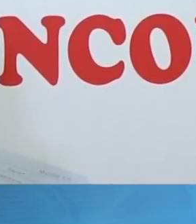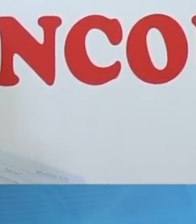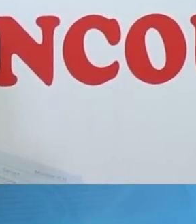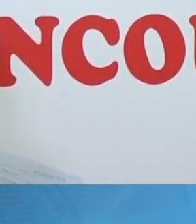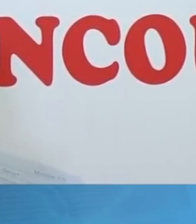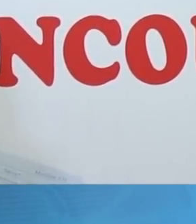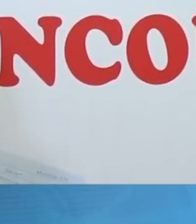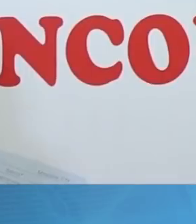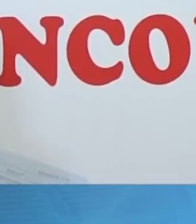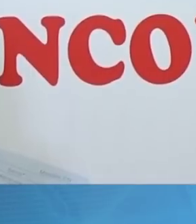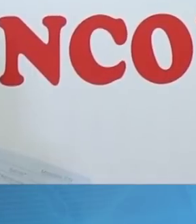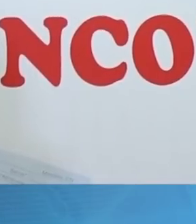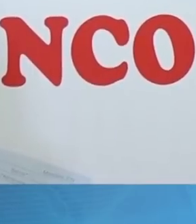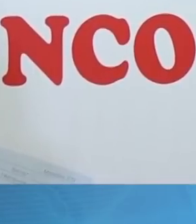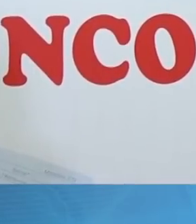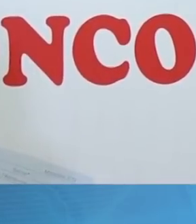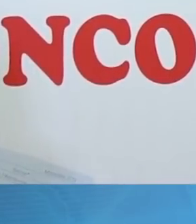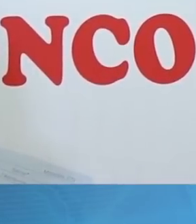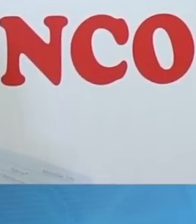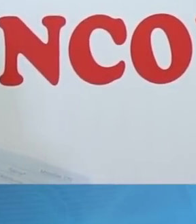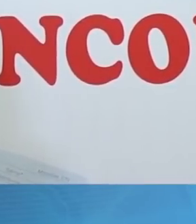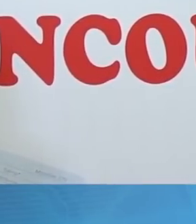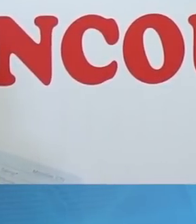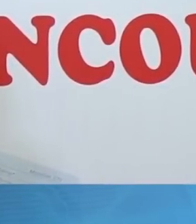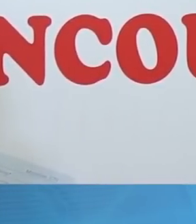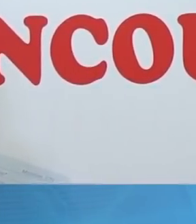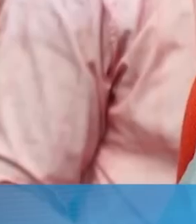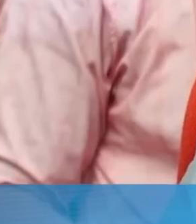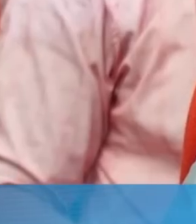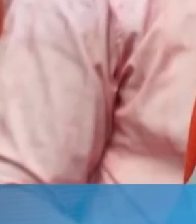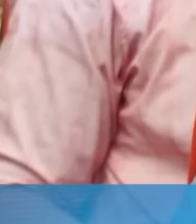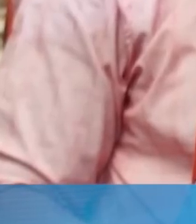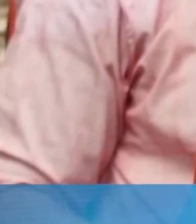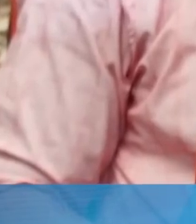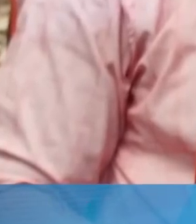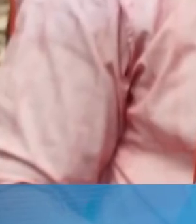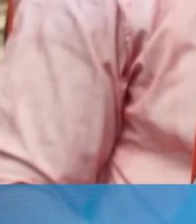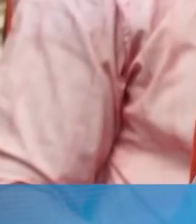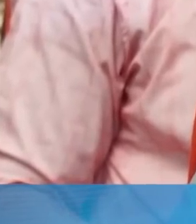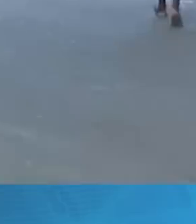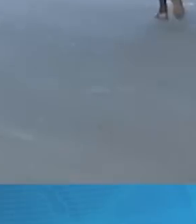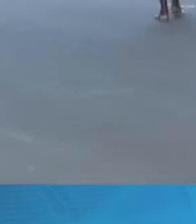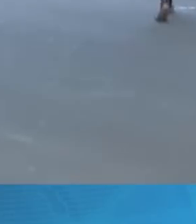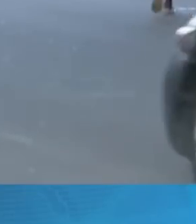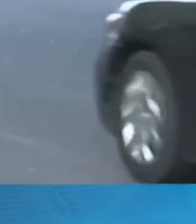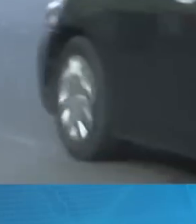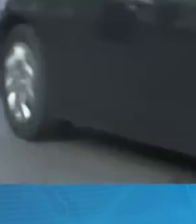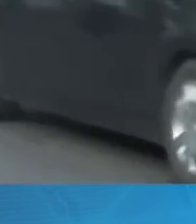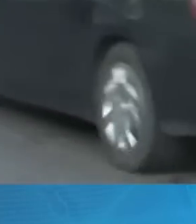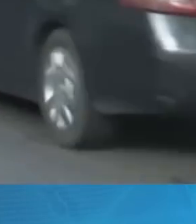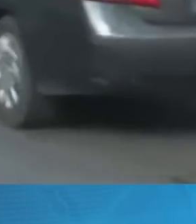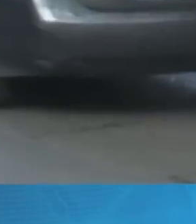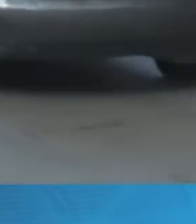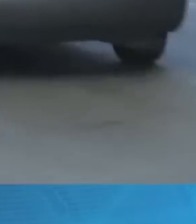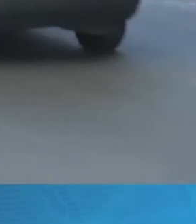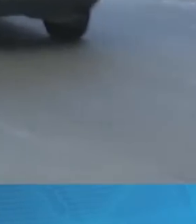national, 340 213 candidats se sont présentés dans les salles de composition. 109 166 d'entre eux